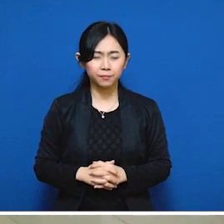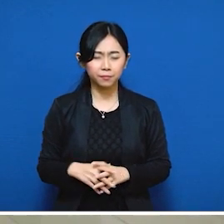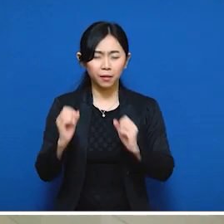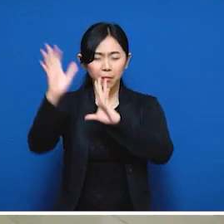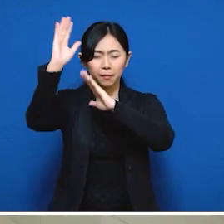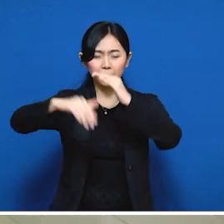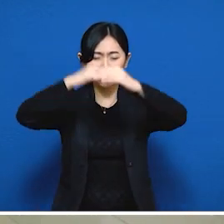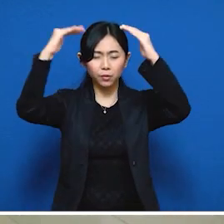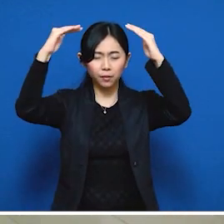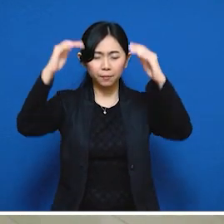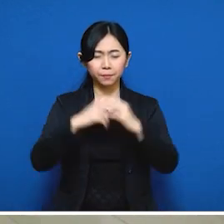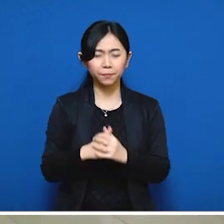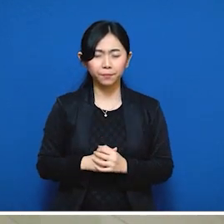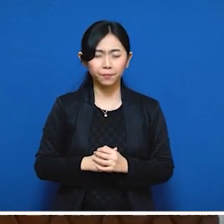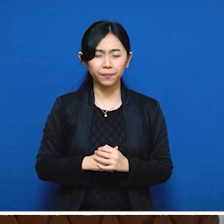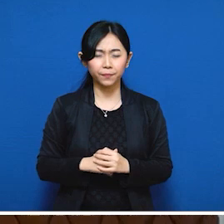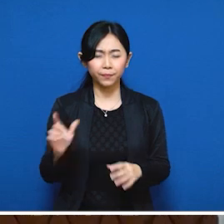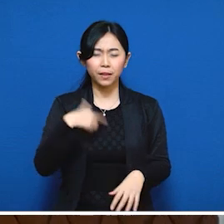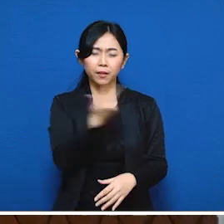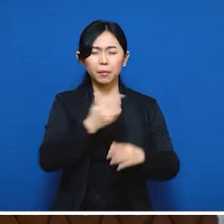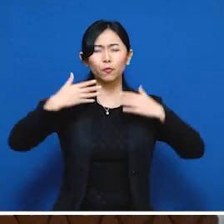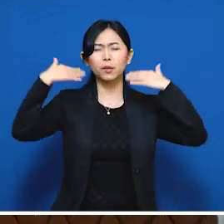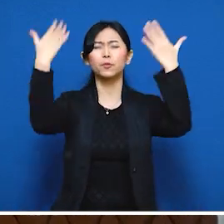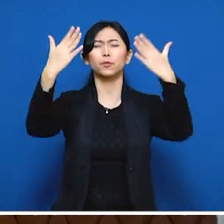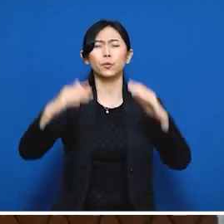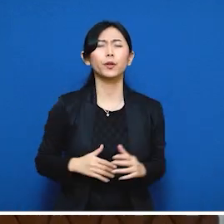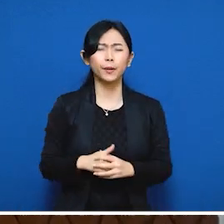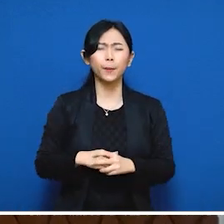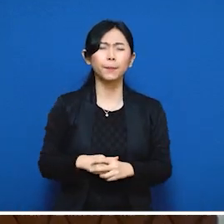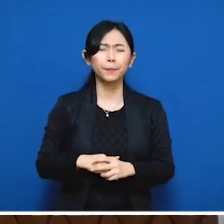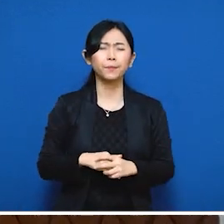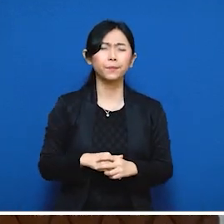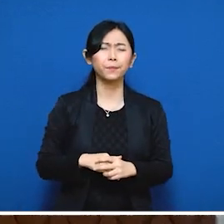Bapa di surga, kami mengucap syukur